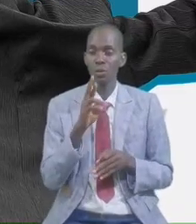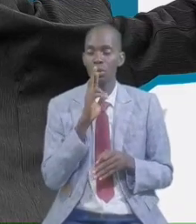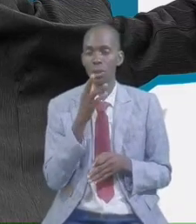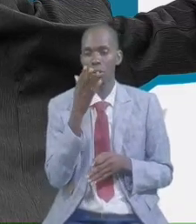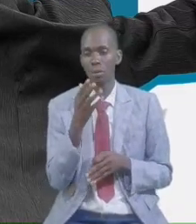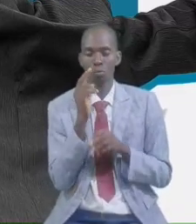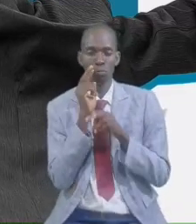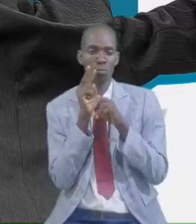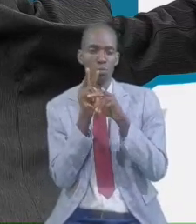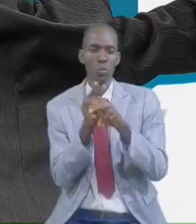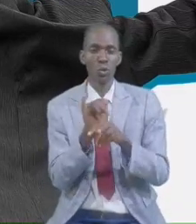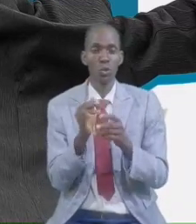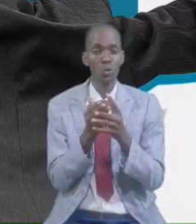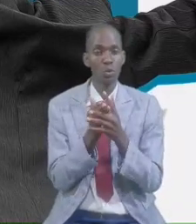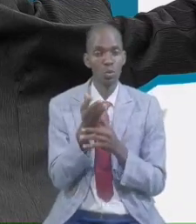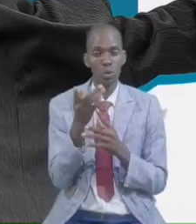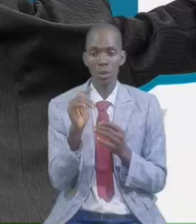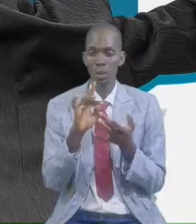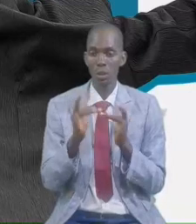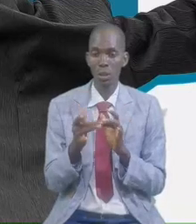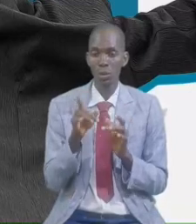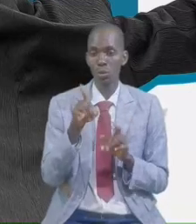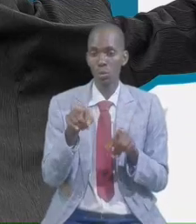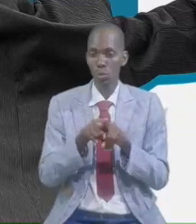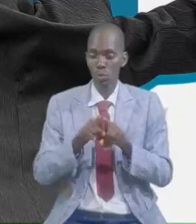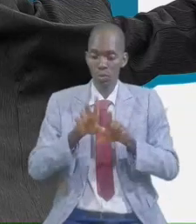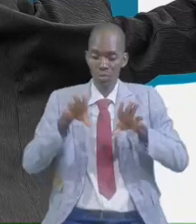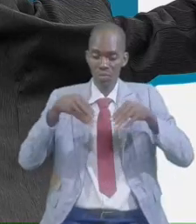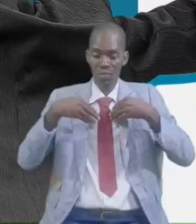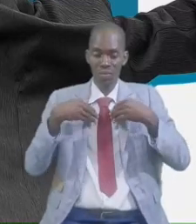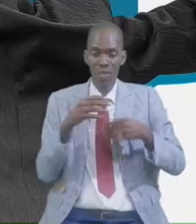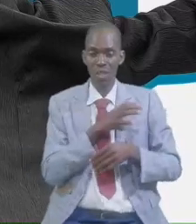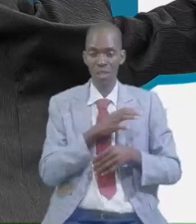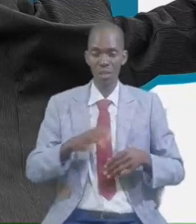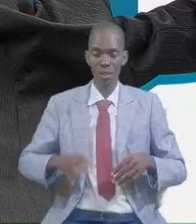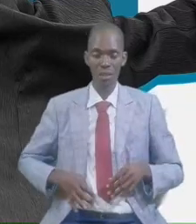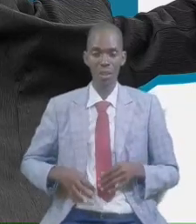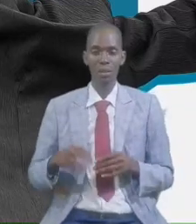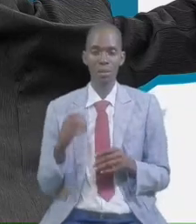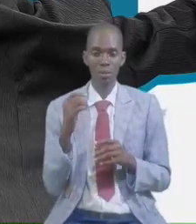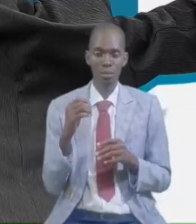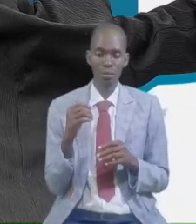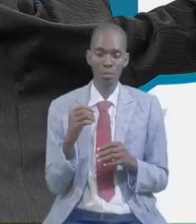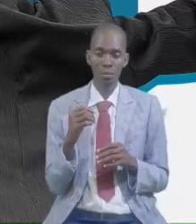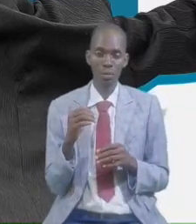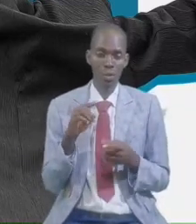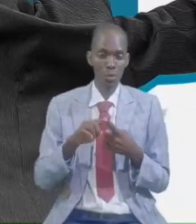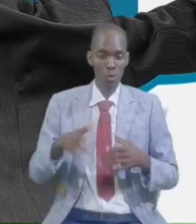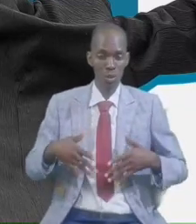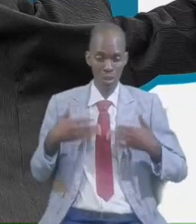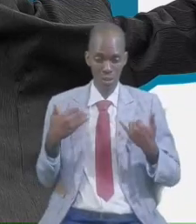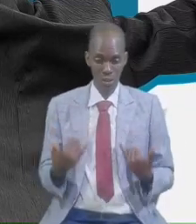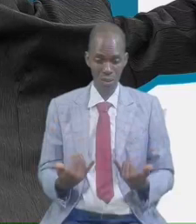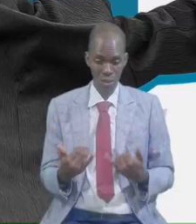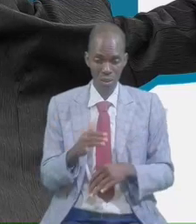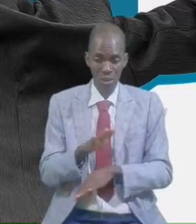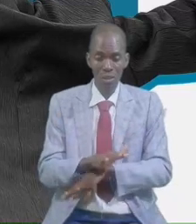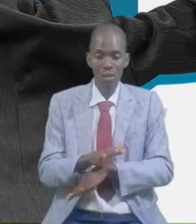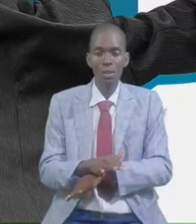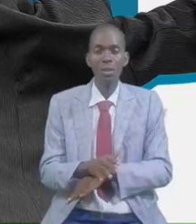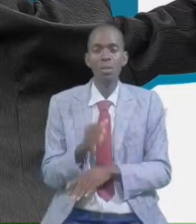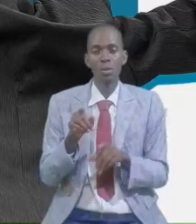Si vous suivez en ligne et vous avez donné votre vie à Christ après le message du pasteur ce soir, il y a